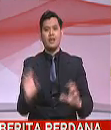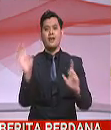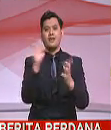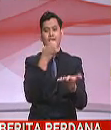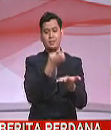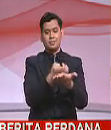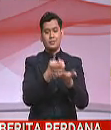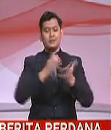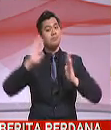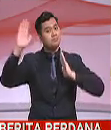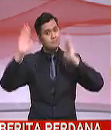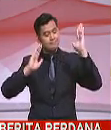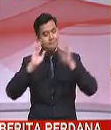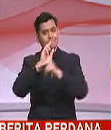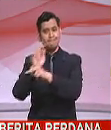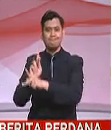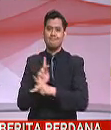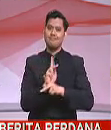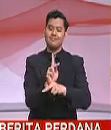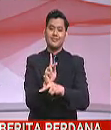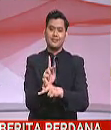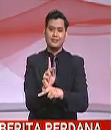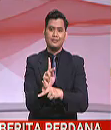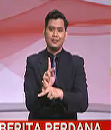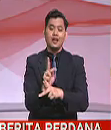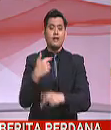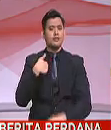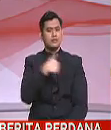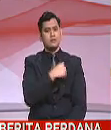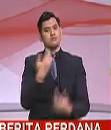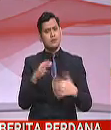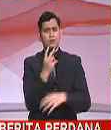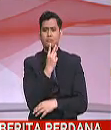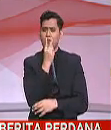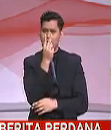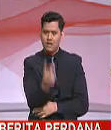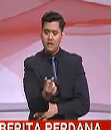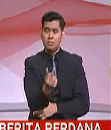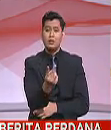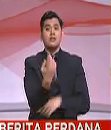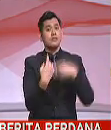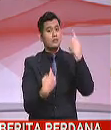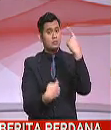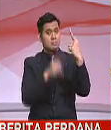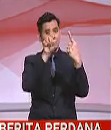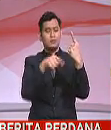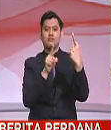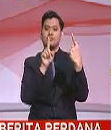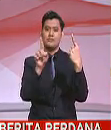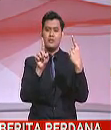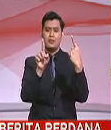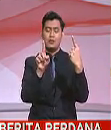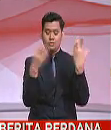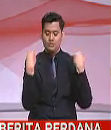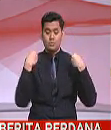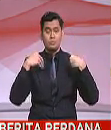ekonomi negara adalah terkawal. Malah kita telah melihat bahawa sejak 11 Januari 2021, pasaran